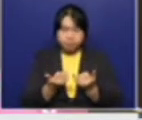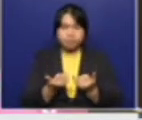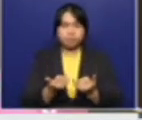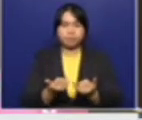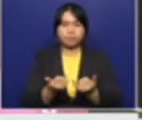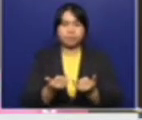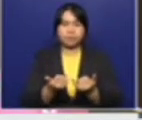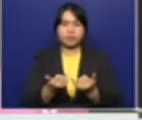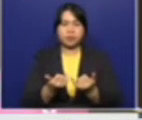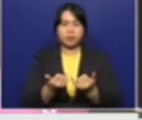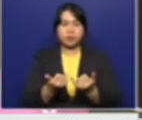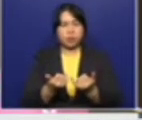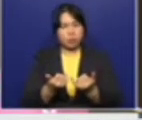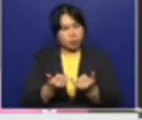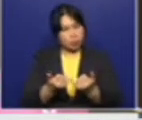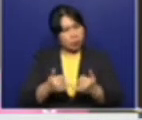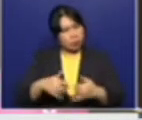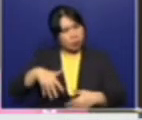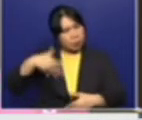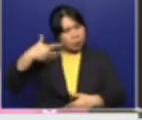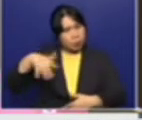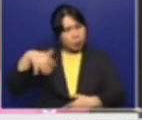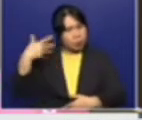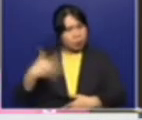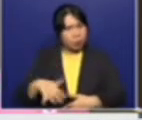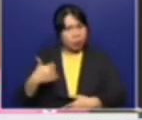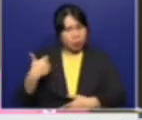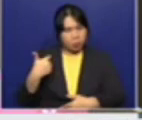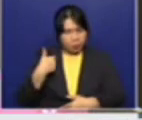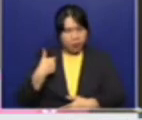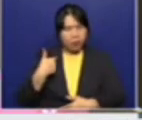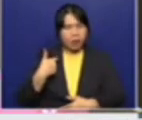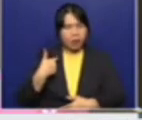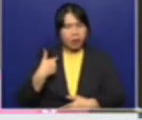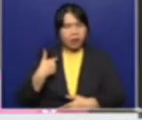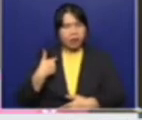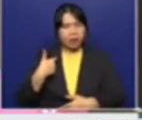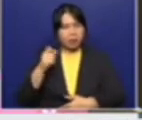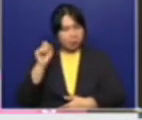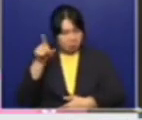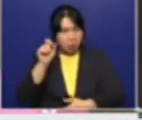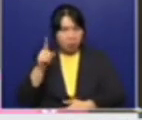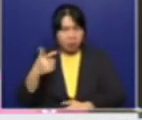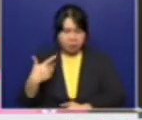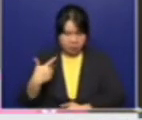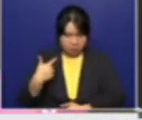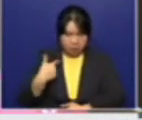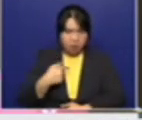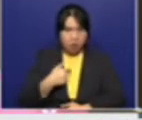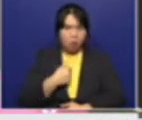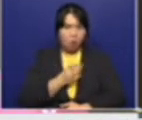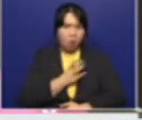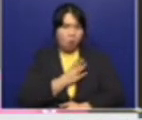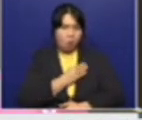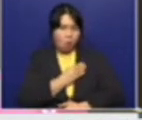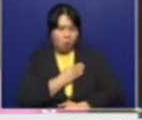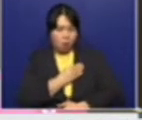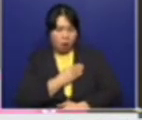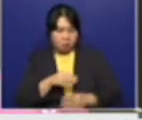การณ์กำลังร้อนแรงทีเดียวแล้วผมกลัวว่ามันจะลุกล